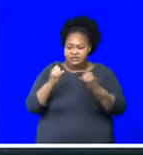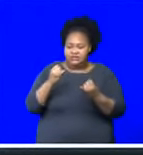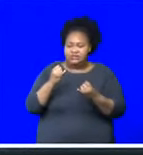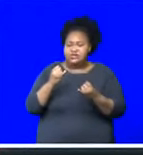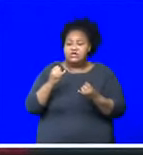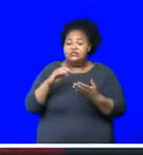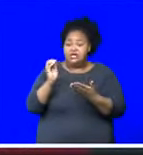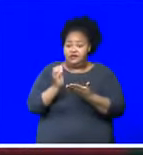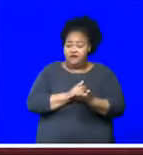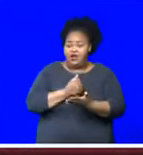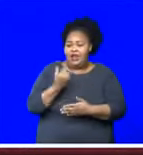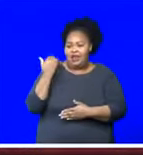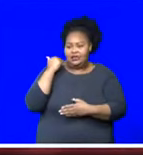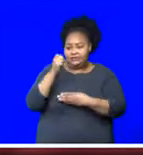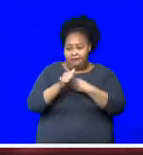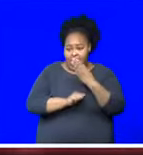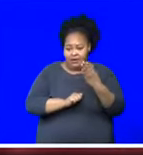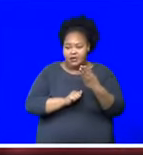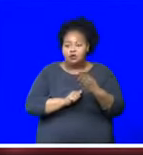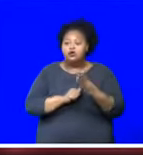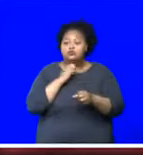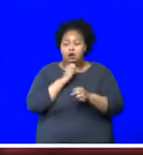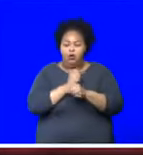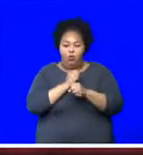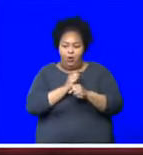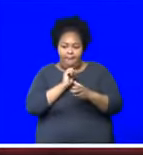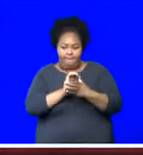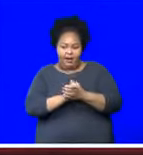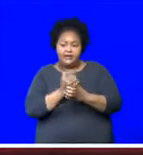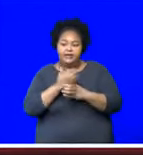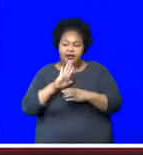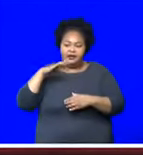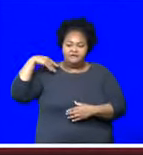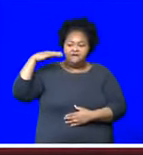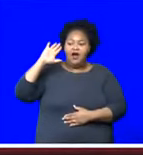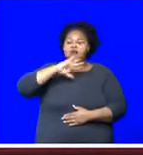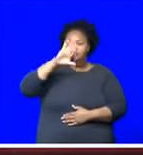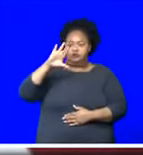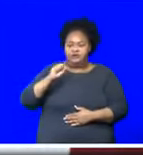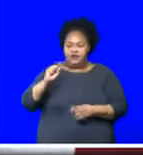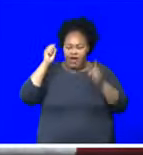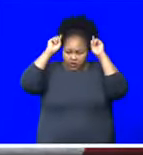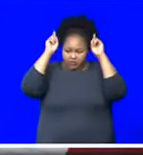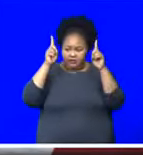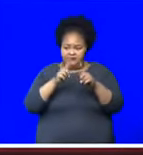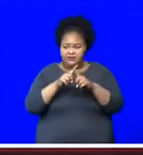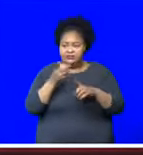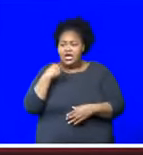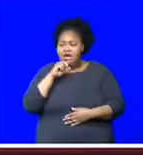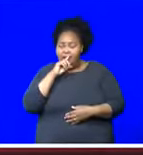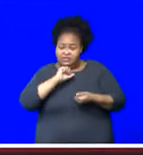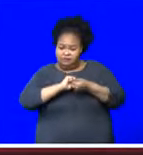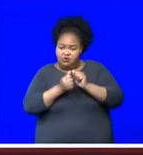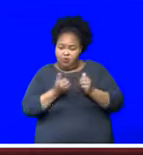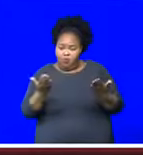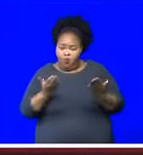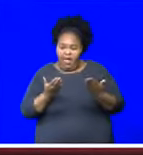But ke lokunye lebakhala ngako ukuthi practically nababathe baya assessa bayabuka